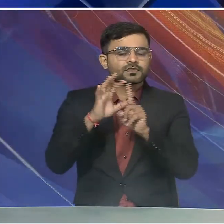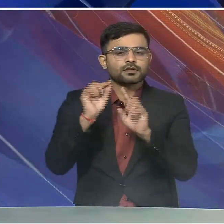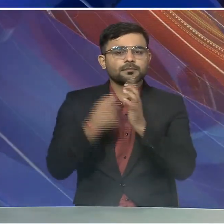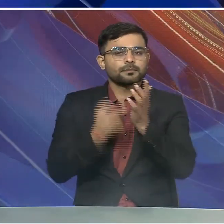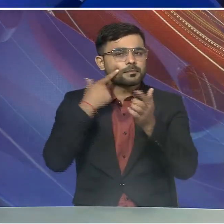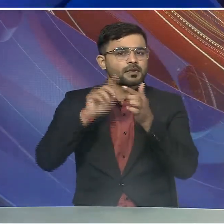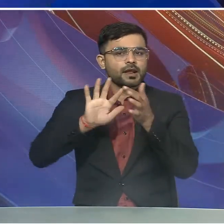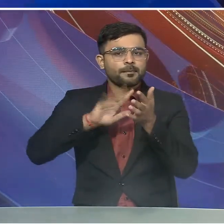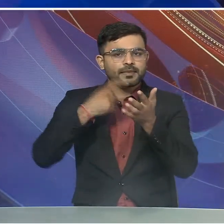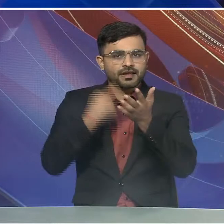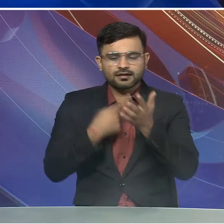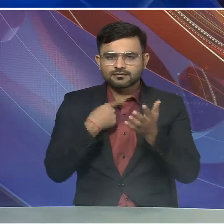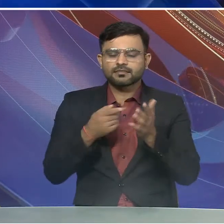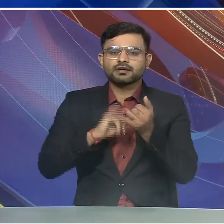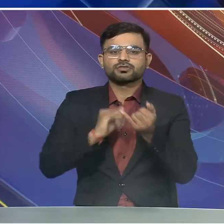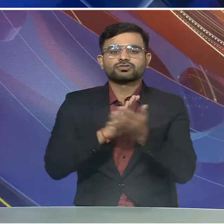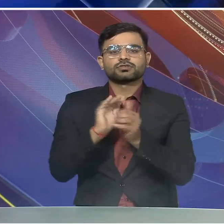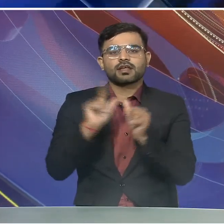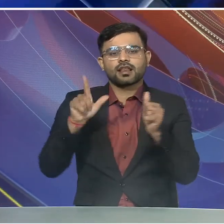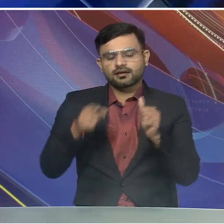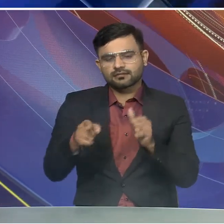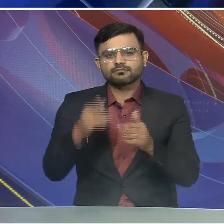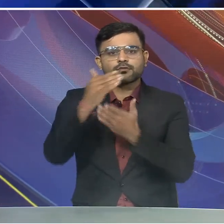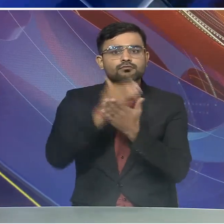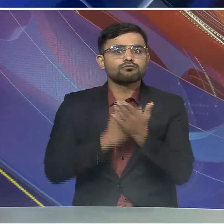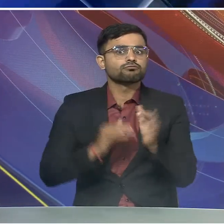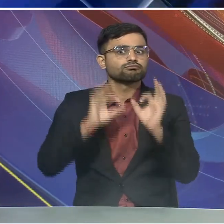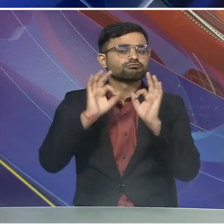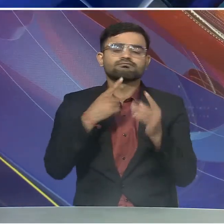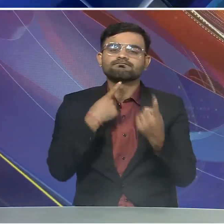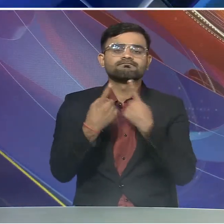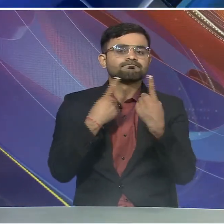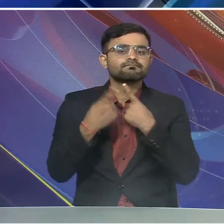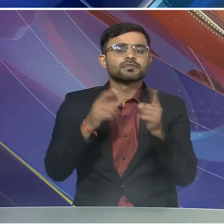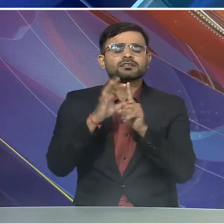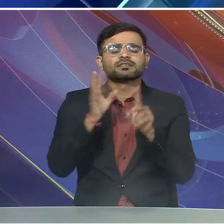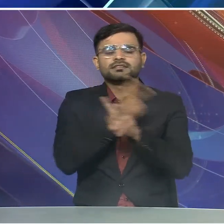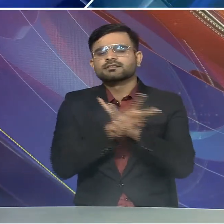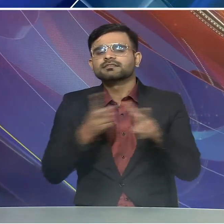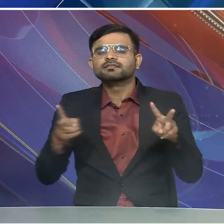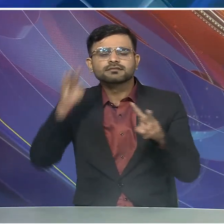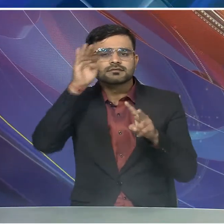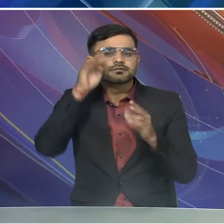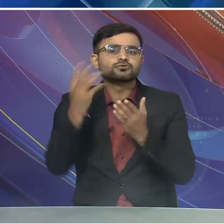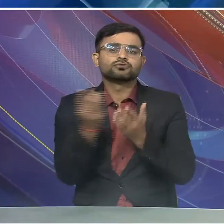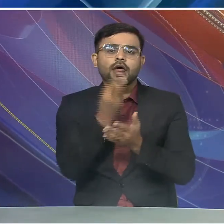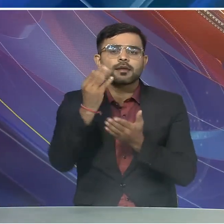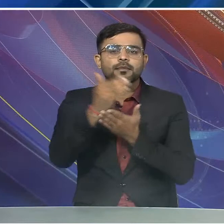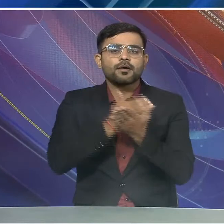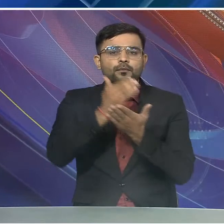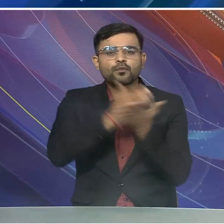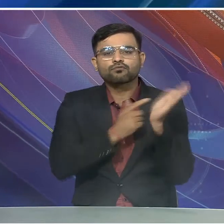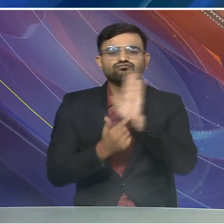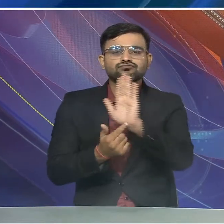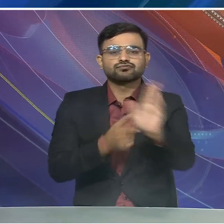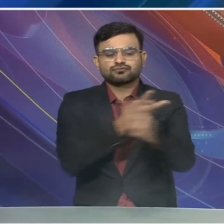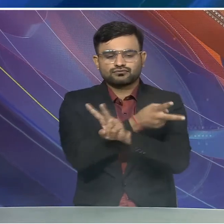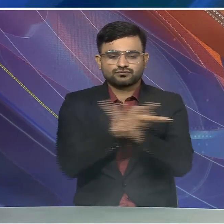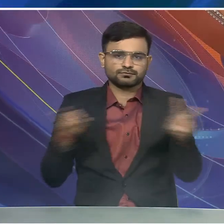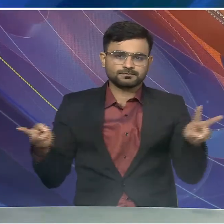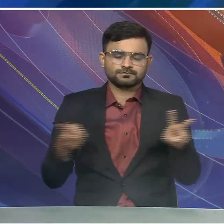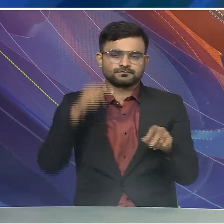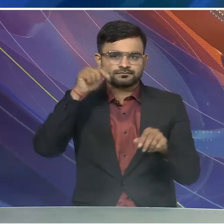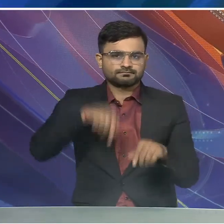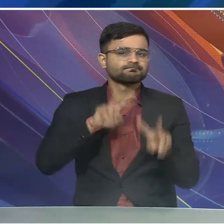साथ में हूं shahlane का अपने इस खास प्रोग्राम में हम बात करते हैं दूरदर्शन के विभिन्न नेटवर्क्स को प्रसारित होने वाले शानदार धारावाहिक होगी